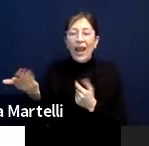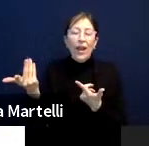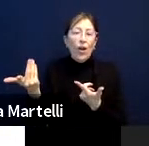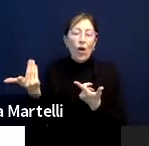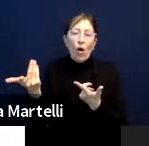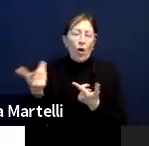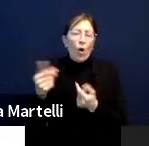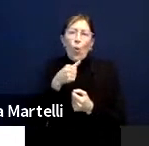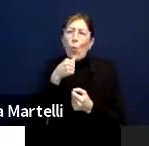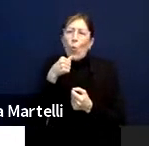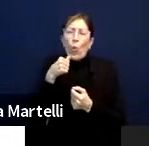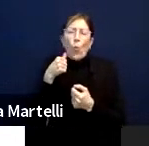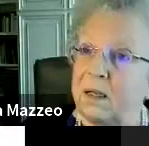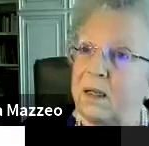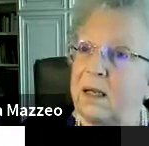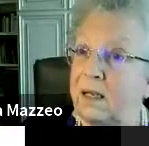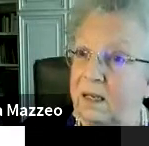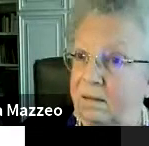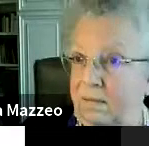casi.